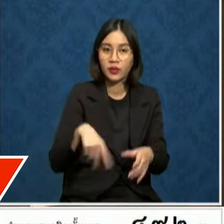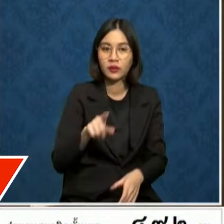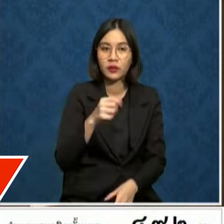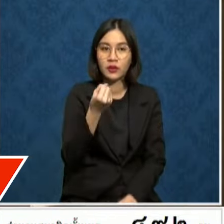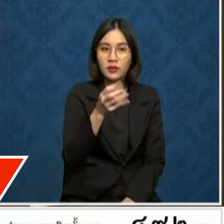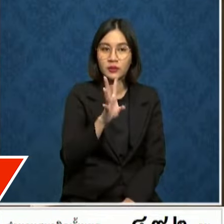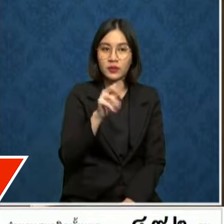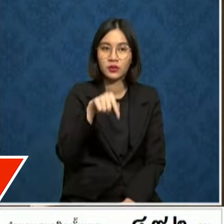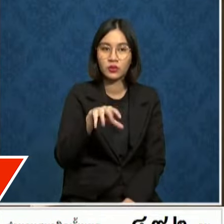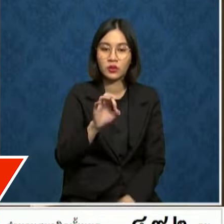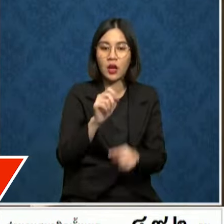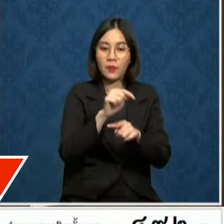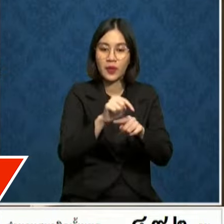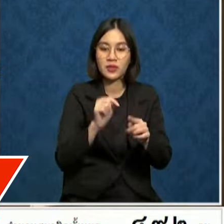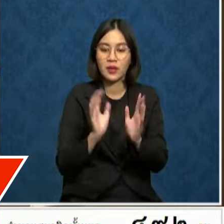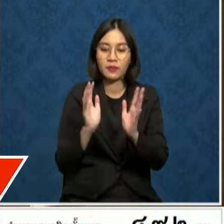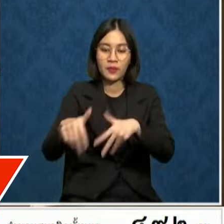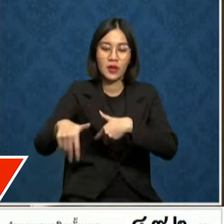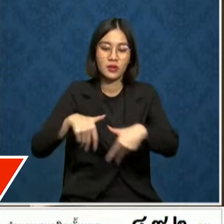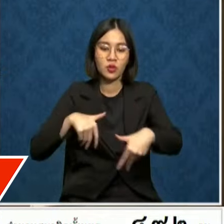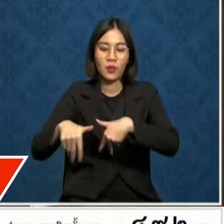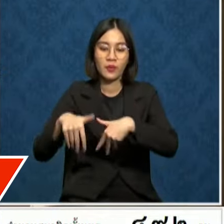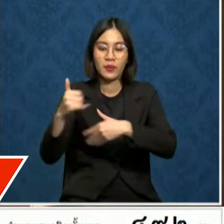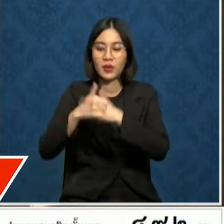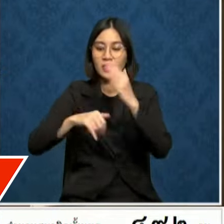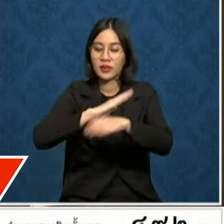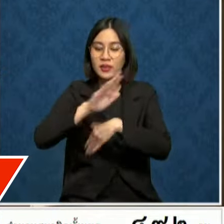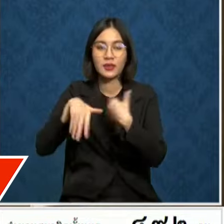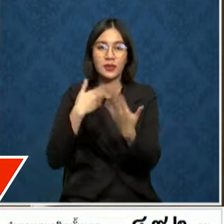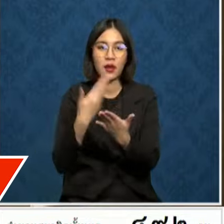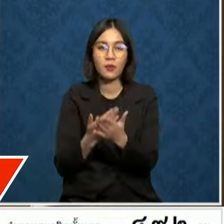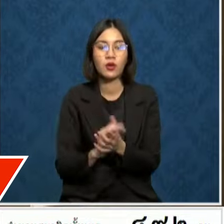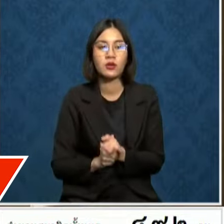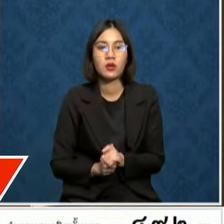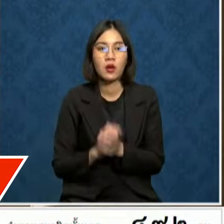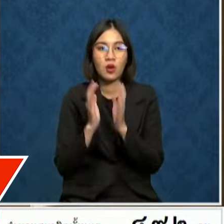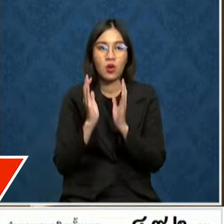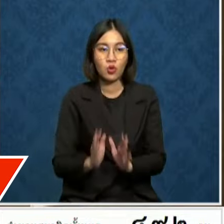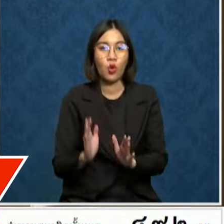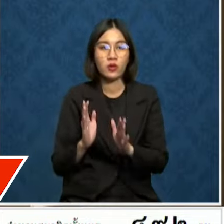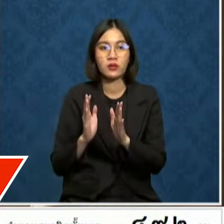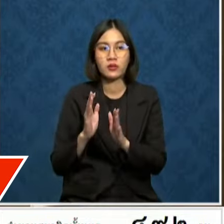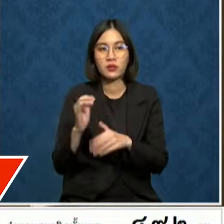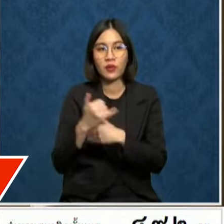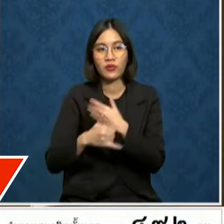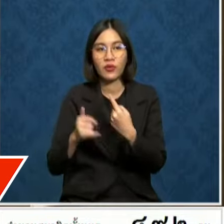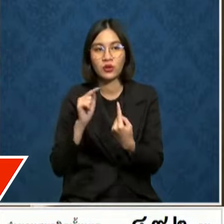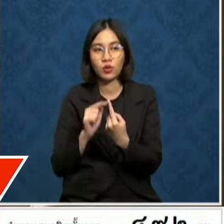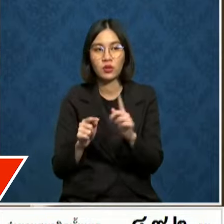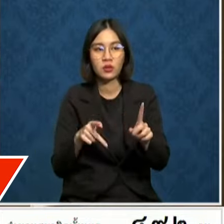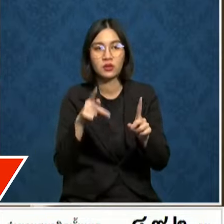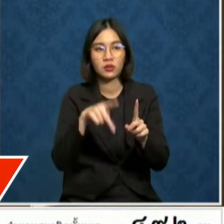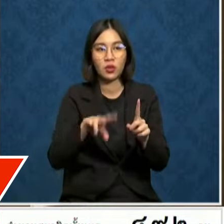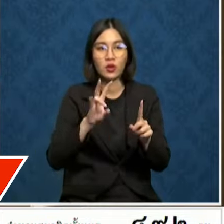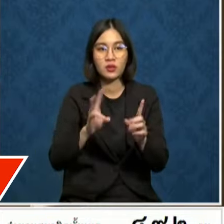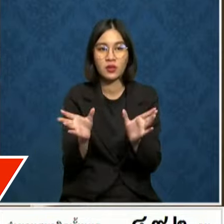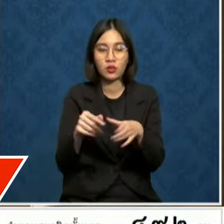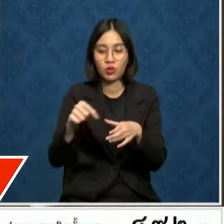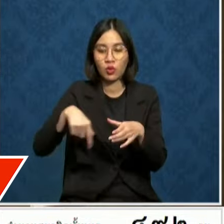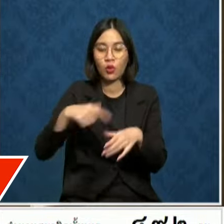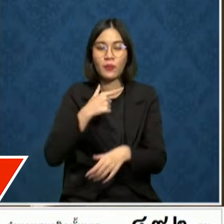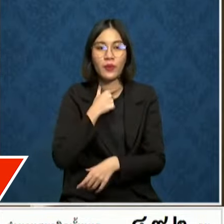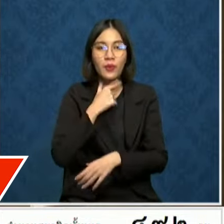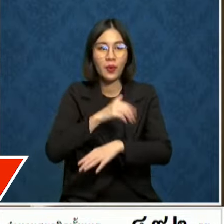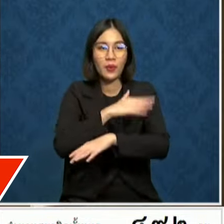ละ 14.9ของประชากรในนิวซีแลนด์ปัจจุบันส่วนชาวนิวซีแลนด์เชื้อสายเมารี 1ใน 7ของชาวเมารีเป็นกลุ่มชาติ